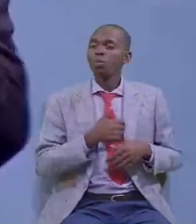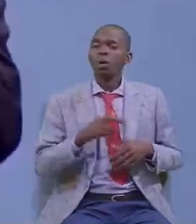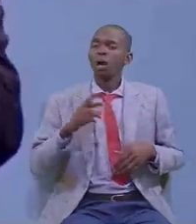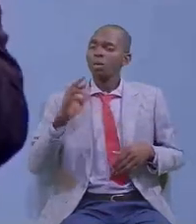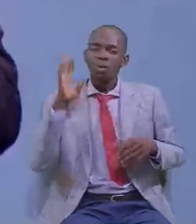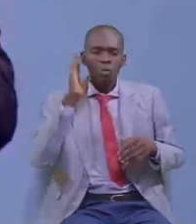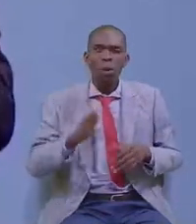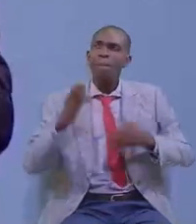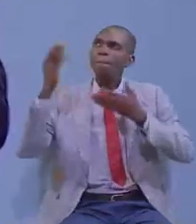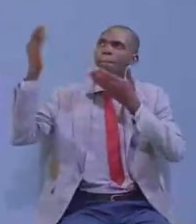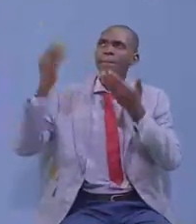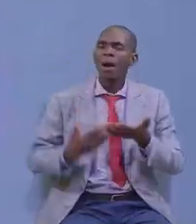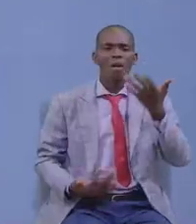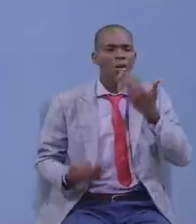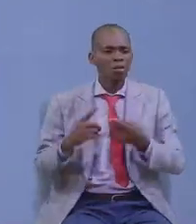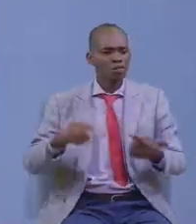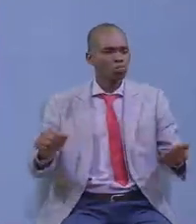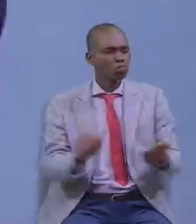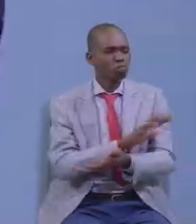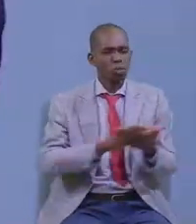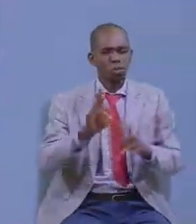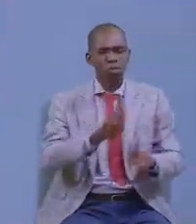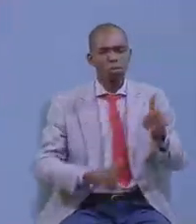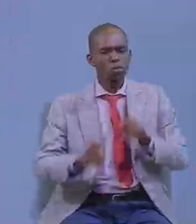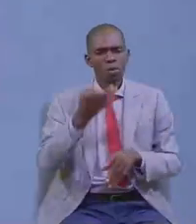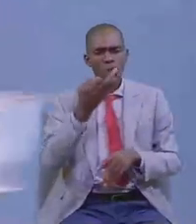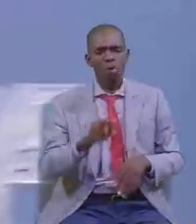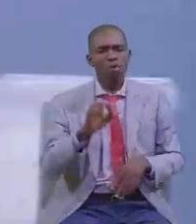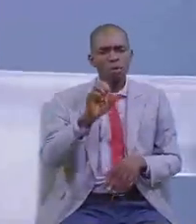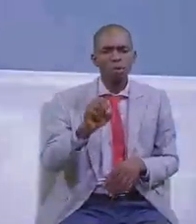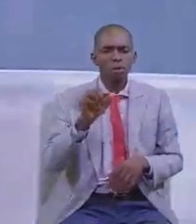Nous allons envoyer le feu du ciel pour les consumer.